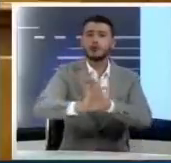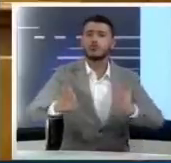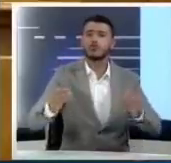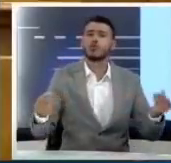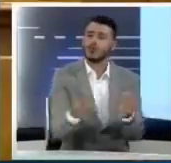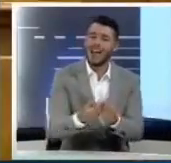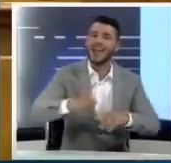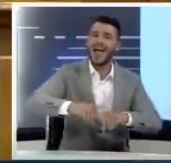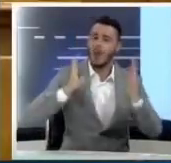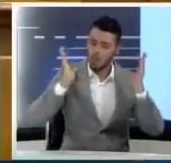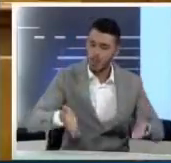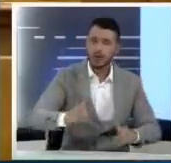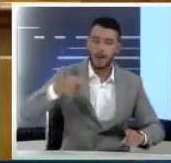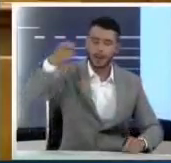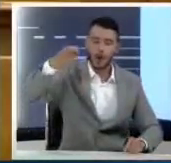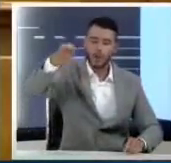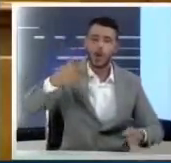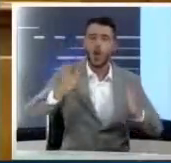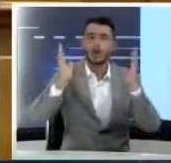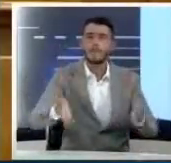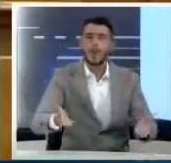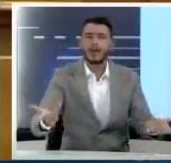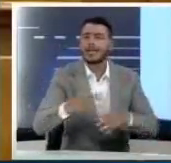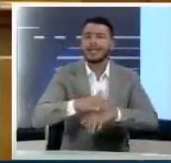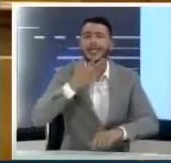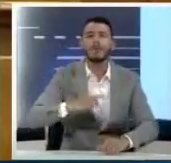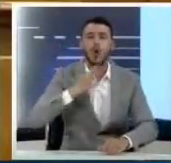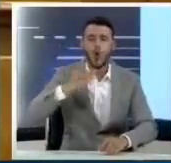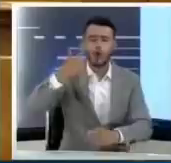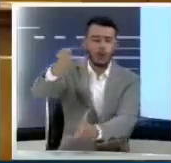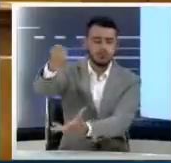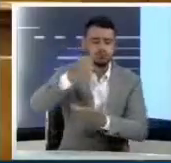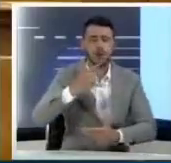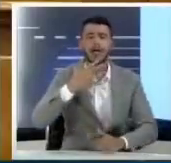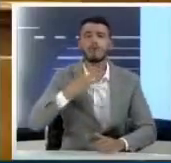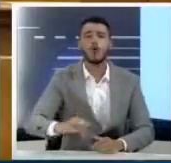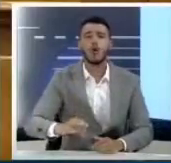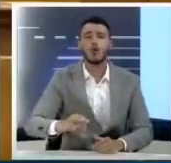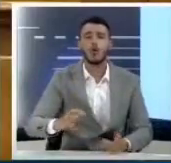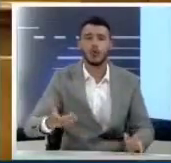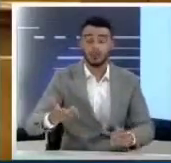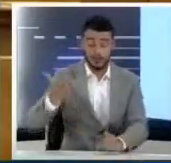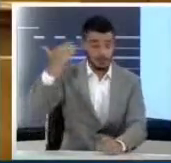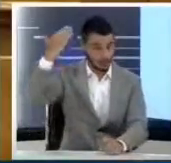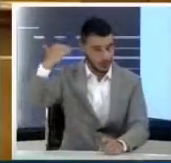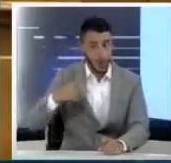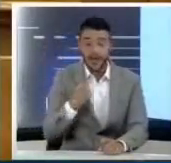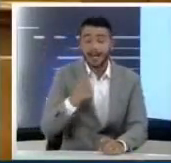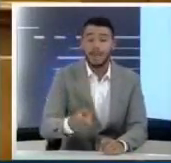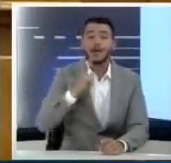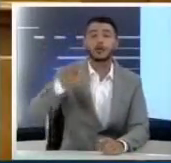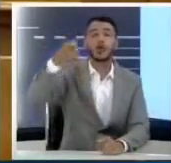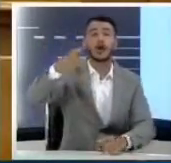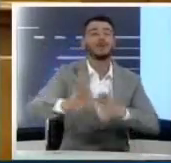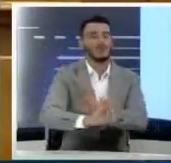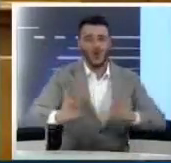δίνανε κάτι? Και πώς ήταν βιώσιμο το χρέος? Ήταν βιώσιμο γιατί είχαν δεσμευτεί